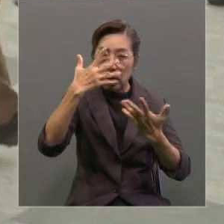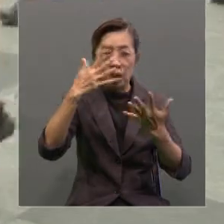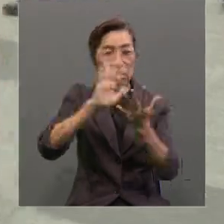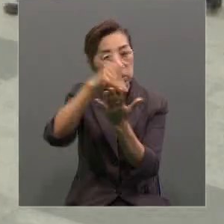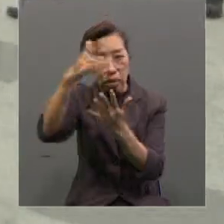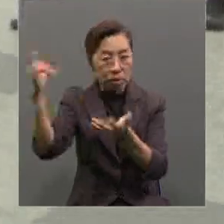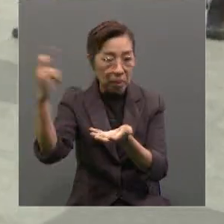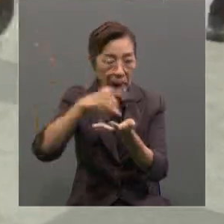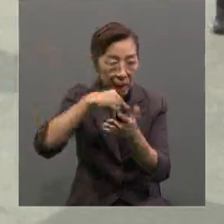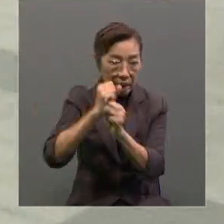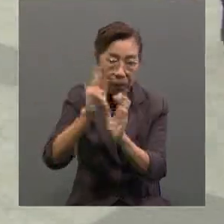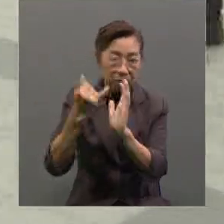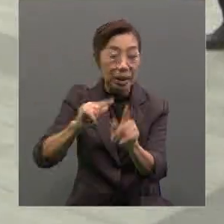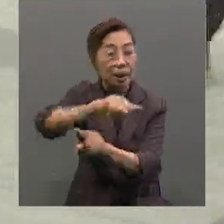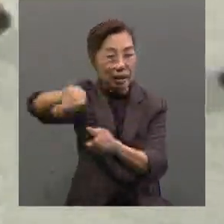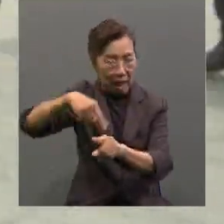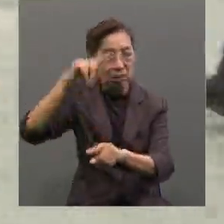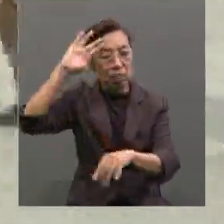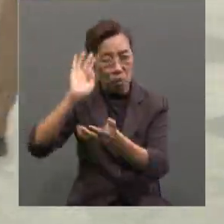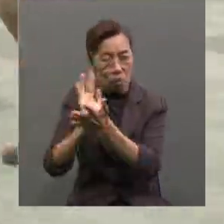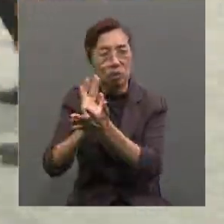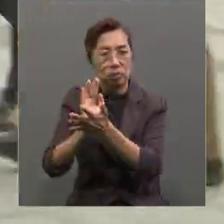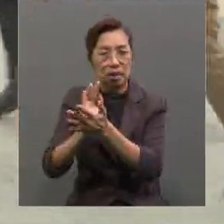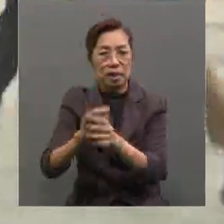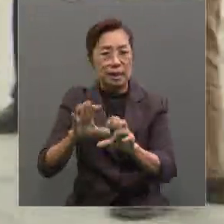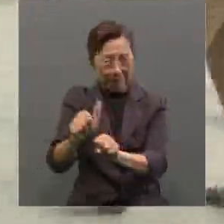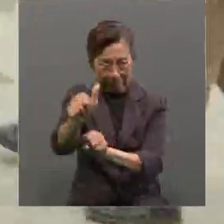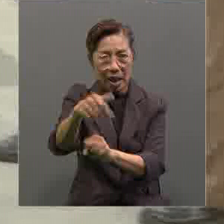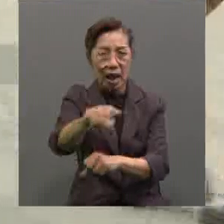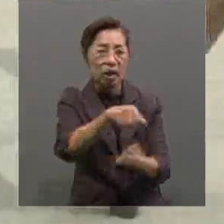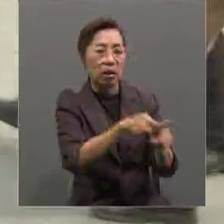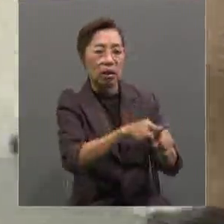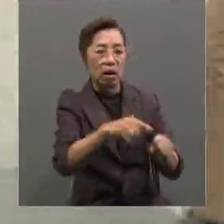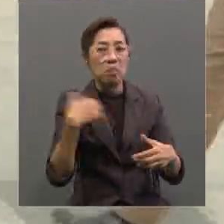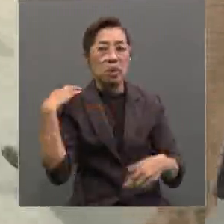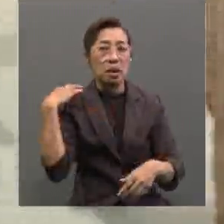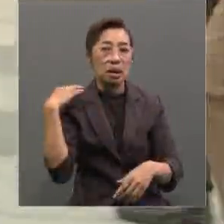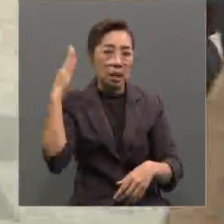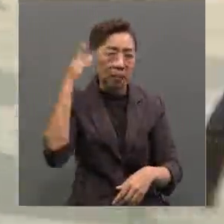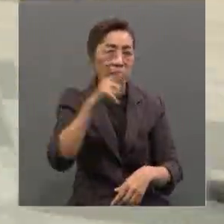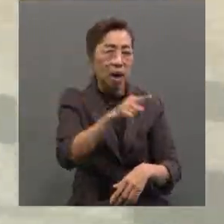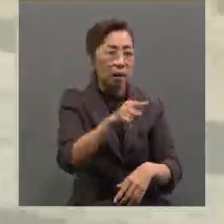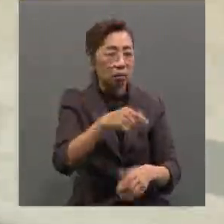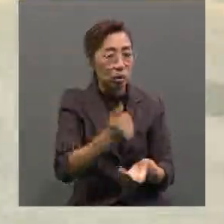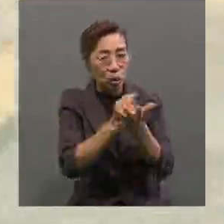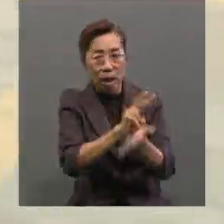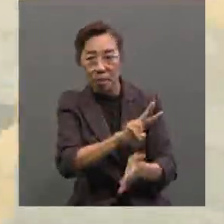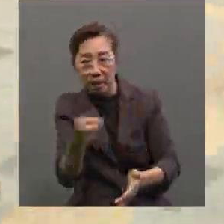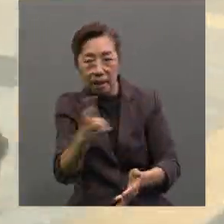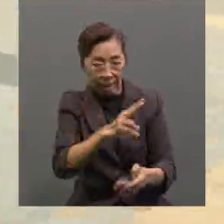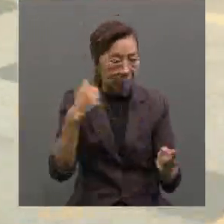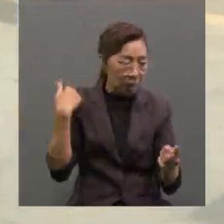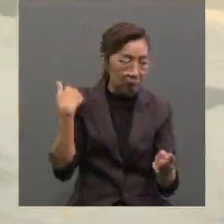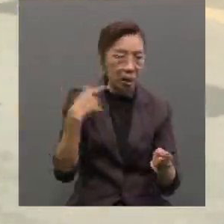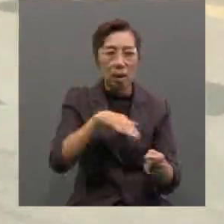ก็ยังมีกำลังของอาสาสมัครตำรวจท่องเที่ยวค่ะที่เข้ามาเป็นกำลังเสริมเป็นสื่อกลางด้านภาษากับนักท่องเที่ยวต่างชาติต่างๆจ